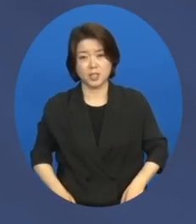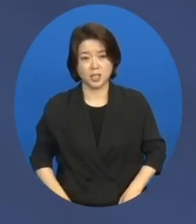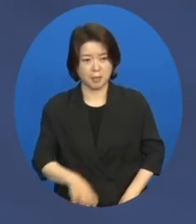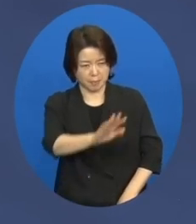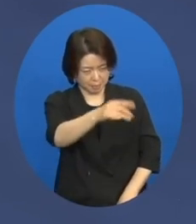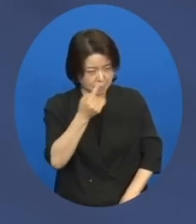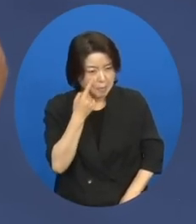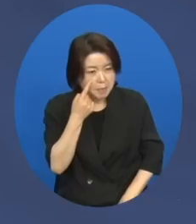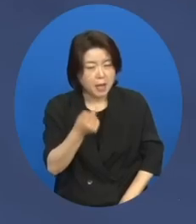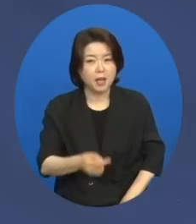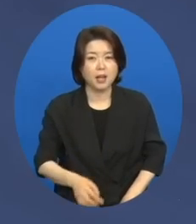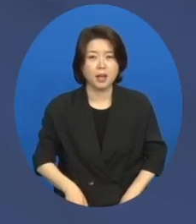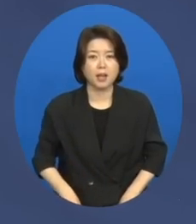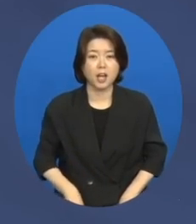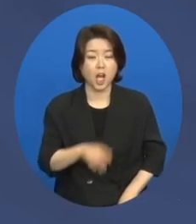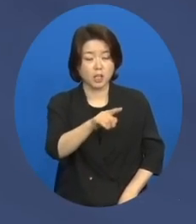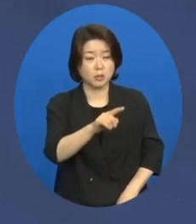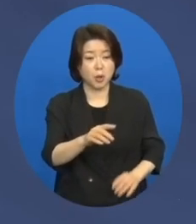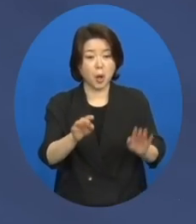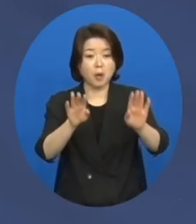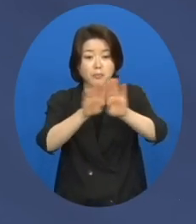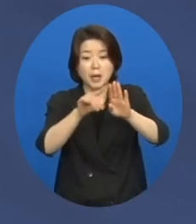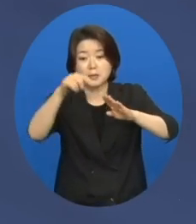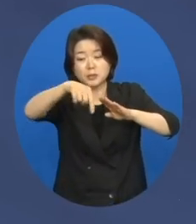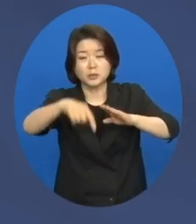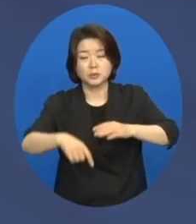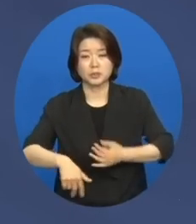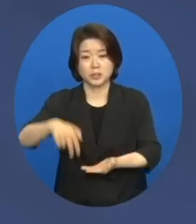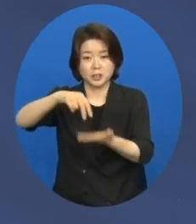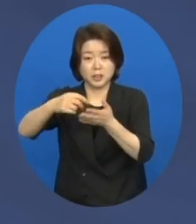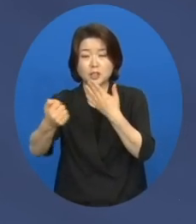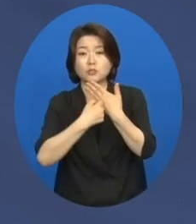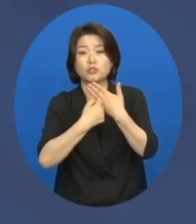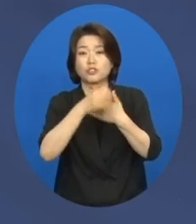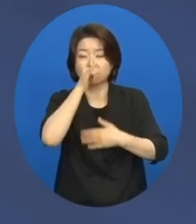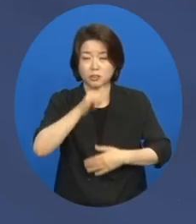볼지어다 너 마음 문 밖에서 두드리노니